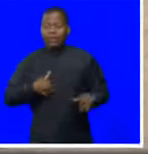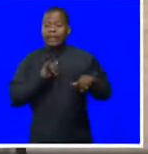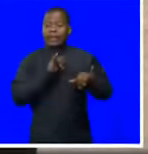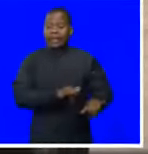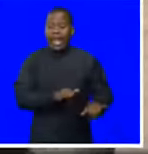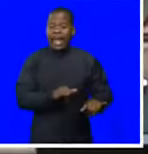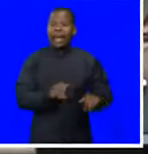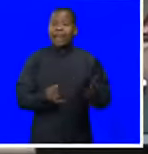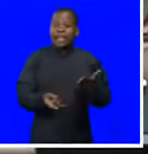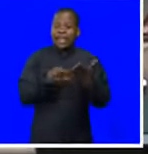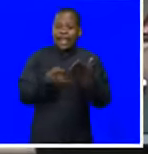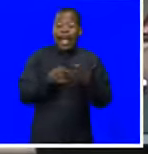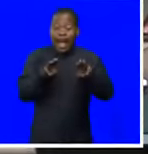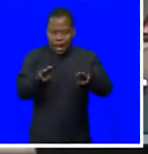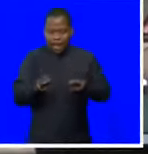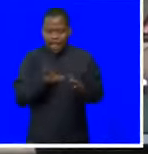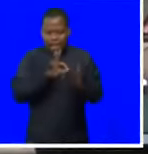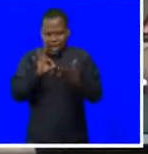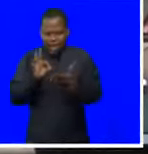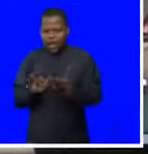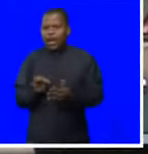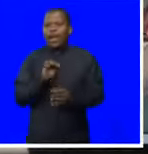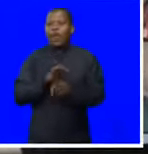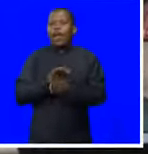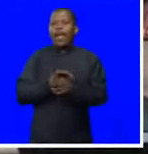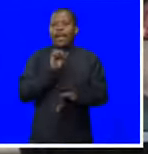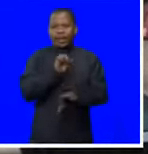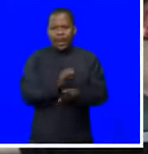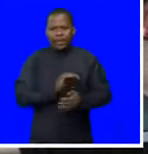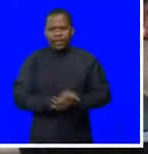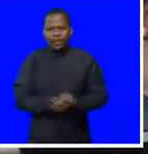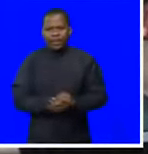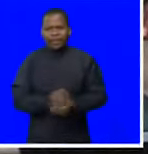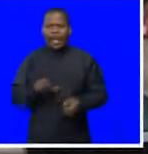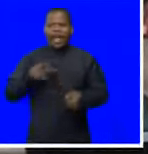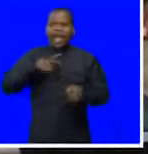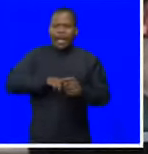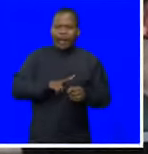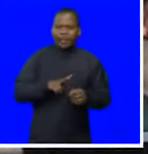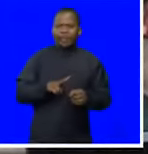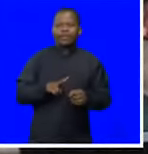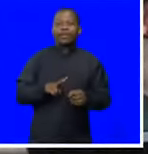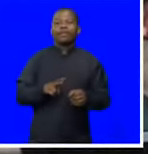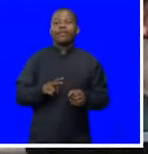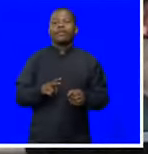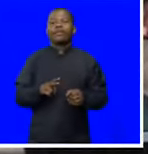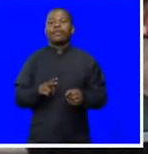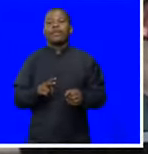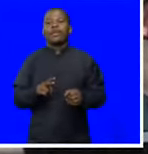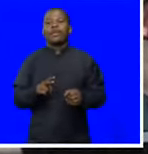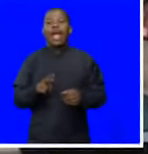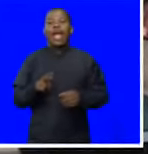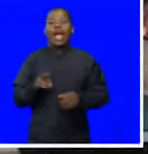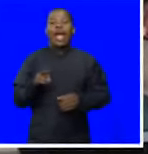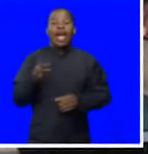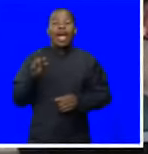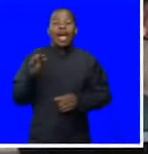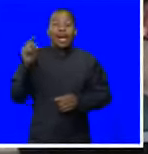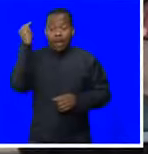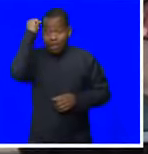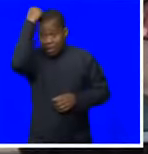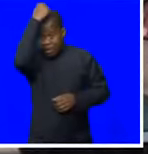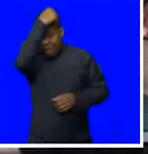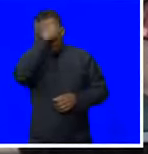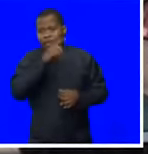lo msebenzi. Angisho lokho ukuthi netivakashi tabona kadumisa kakhulu abangona la basase semandleni sahamba